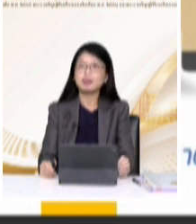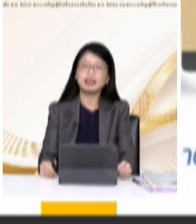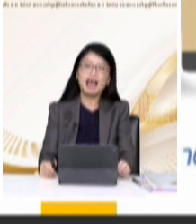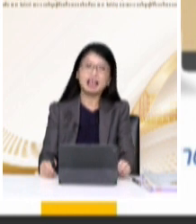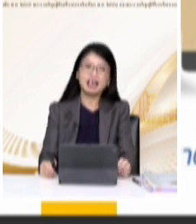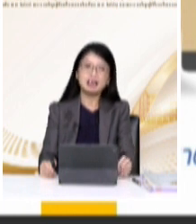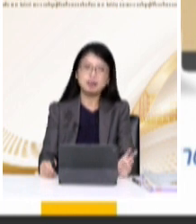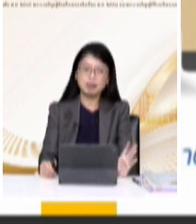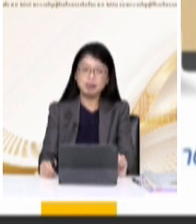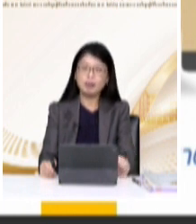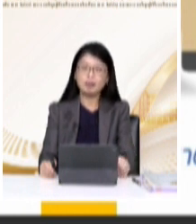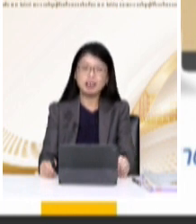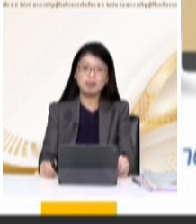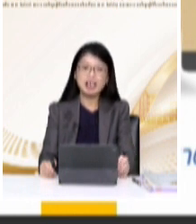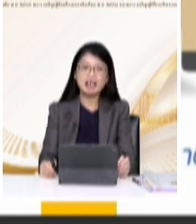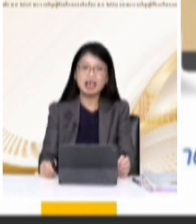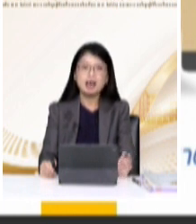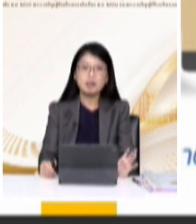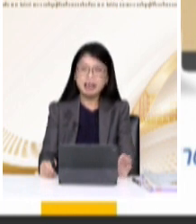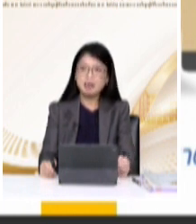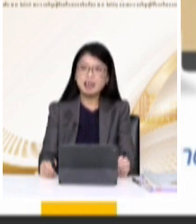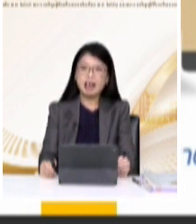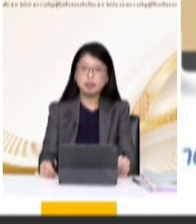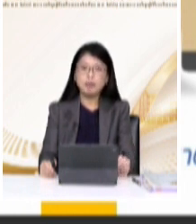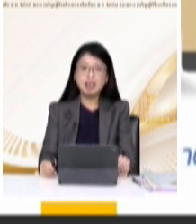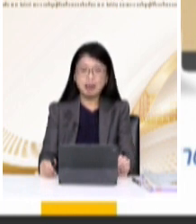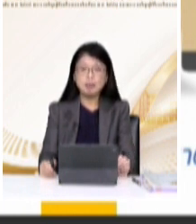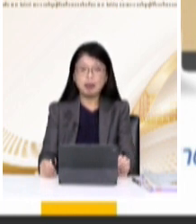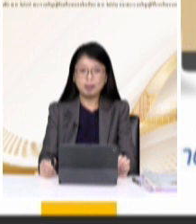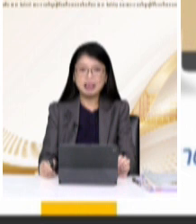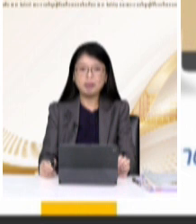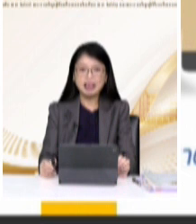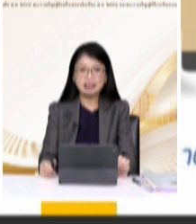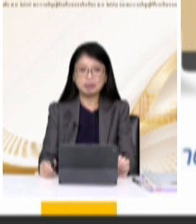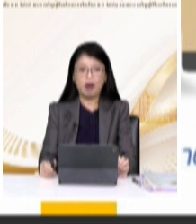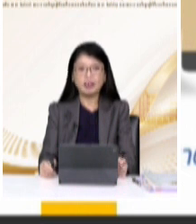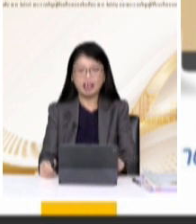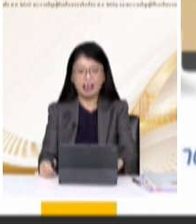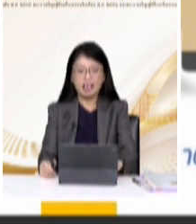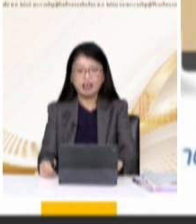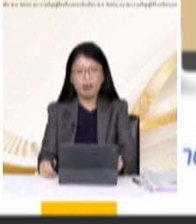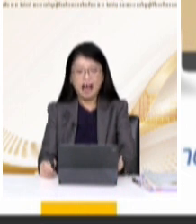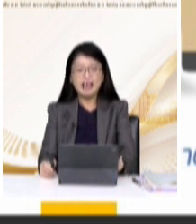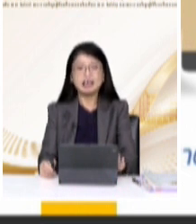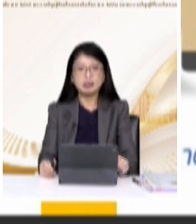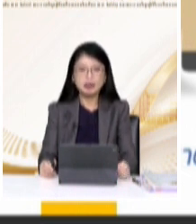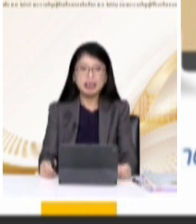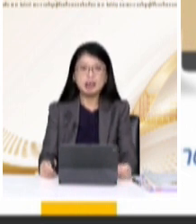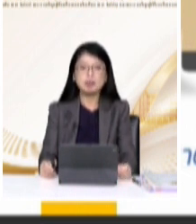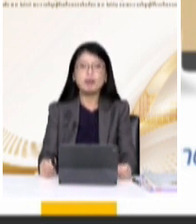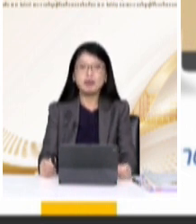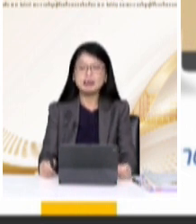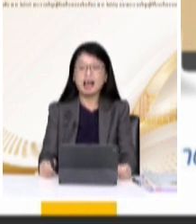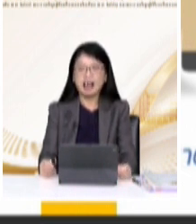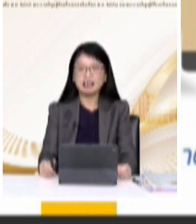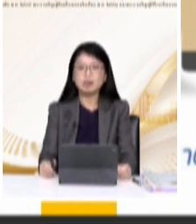บับต่างๆเนี่ยที่เปลี่ยนมาเป็นความผิดทางพินัยเนี่ยไม่ได้บัญญัติผู้มีอำนาจปรับเป็นพินัยไว้การเฉพาะเนี่ยค่ะก็ให้รัฐมนตรี